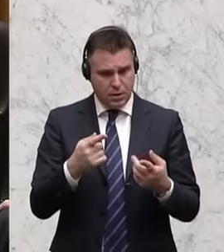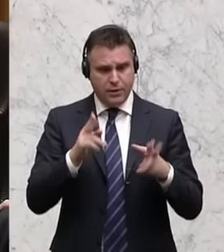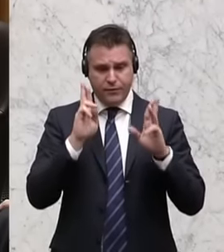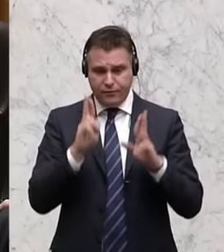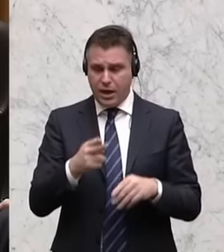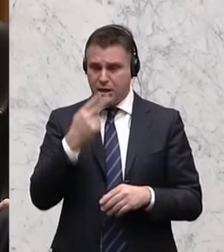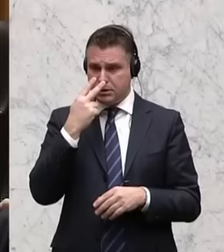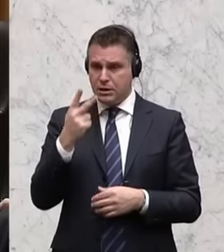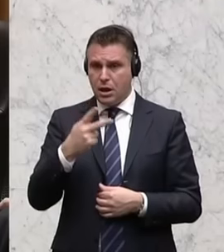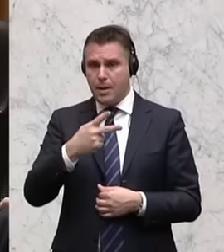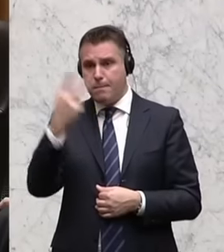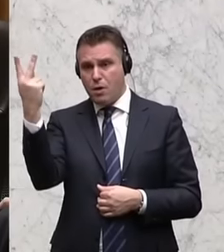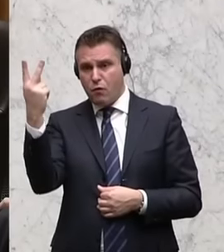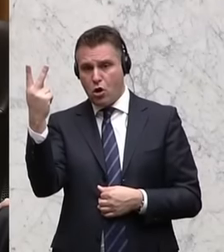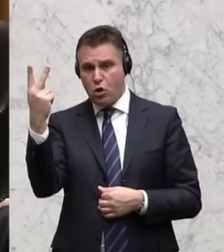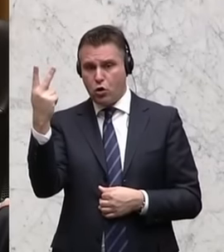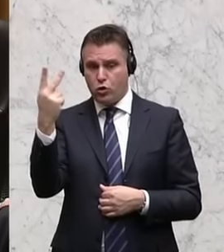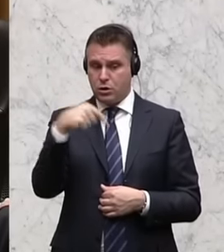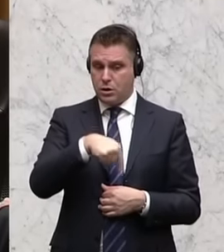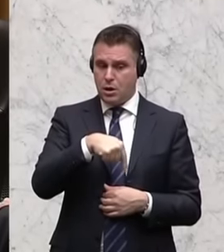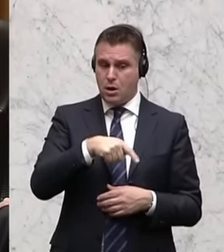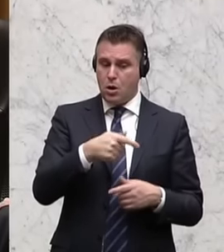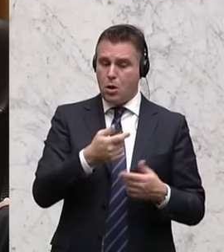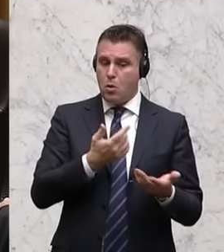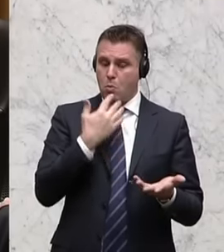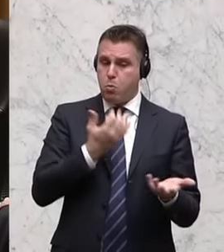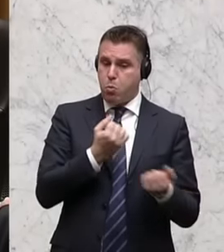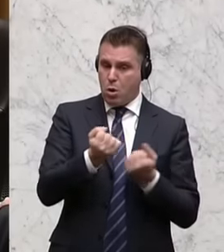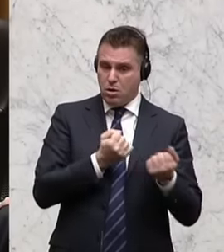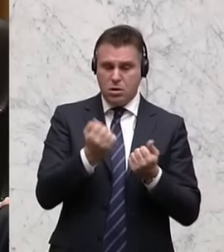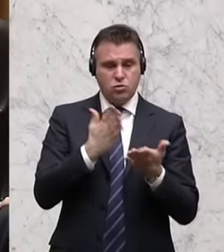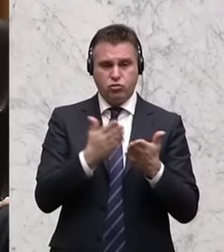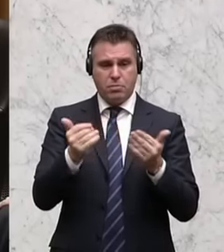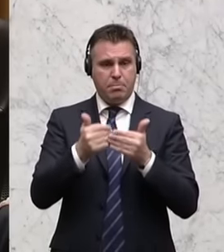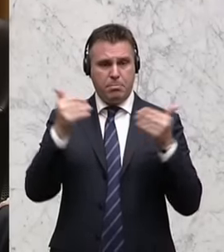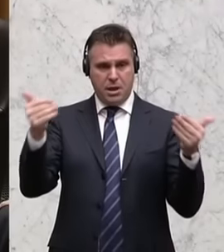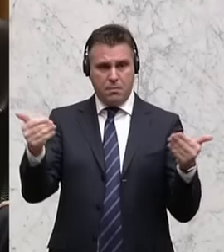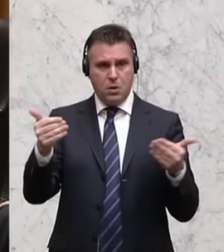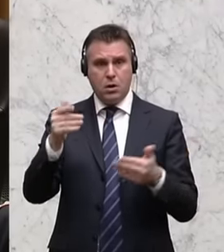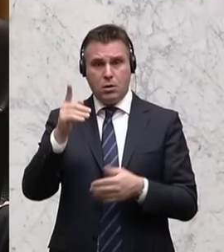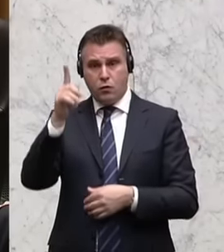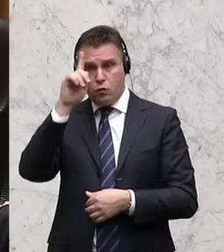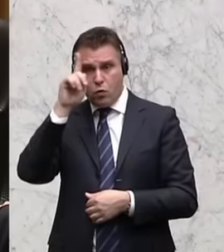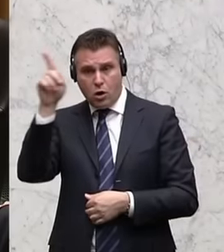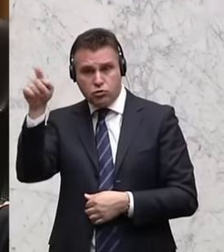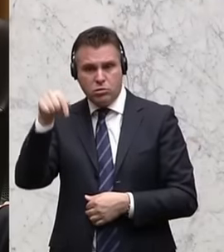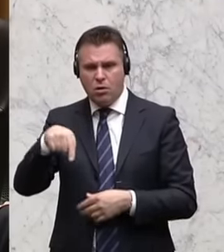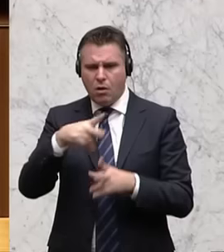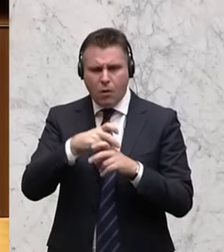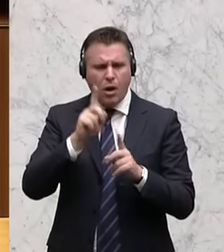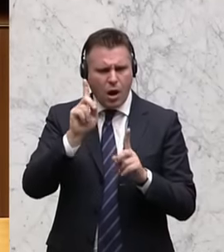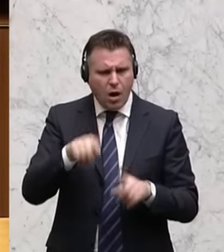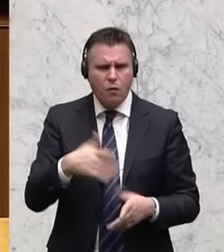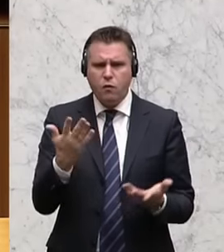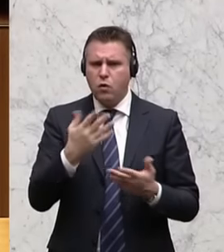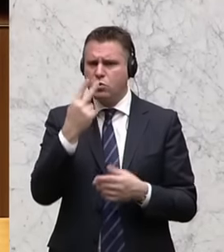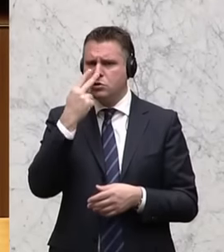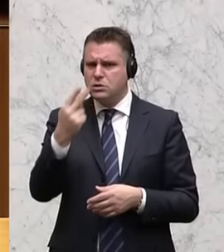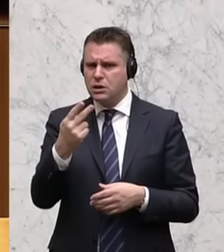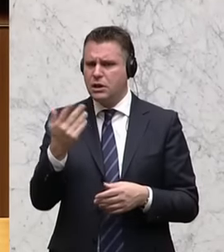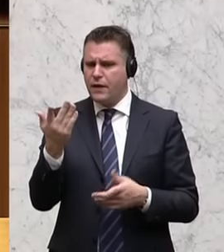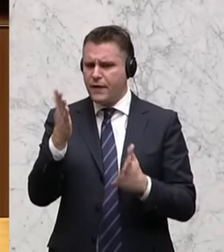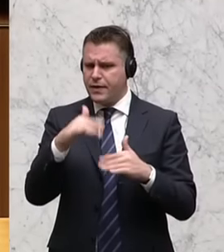Kluft zwischen der Bevölkerung und den Repräsentanten, den Handelnden gibt, ist klar. Nicht nur in Deutschland, nicht nur in Österreich, das sehen Sie überall. Bestes Beispiel zum